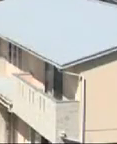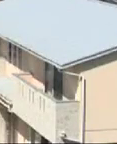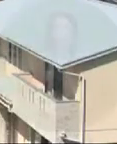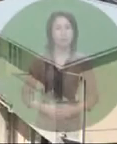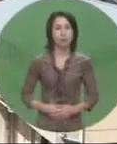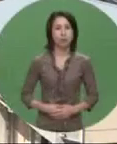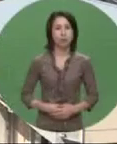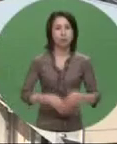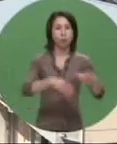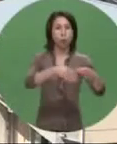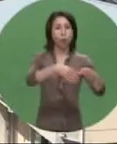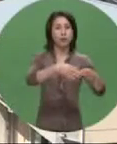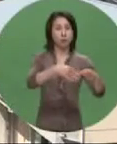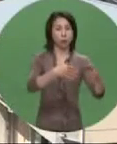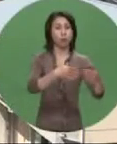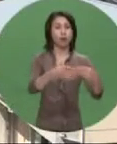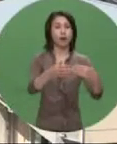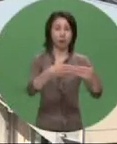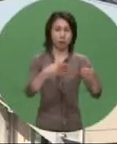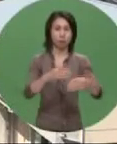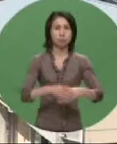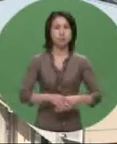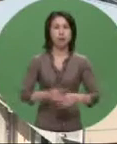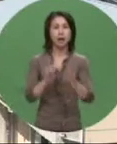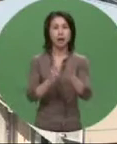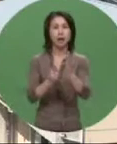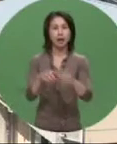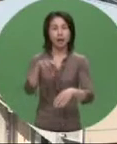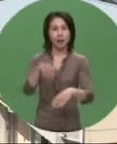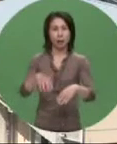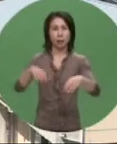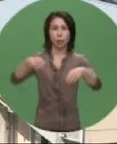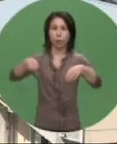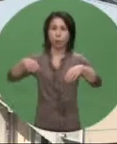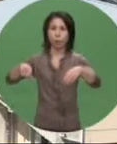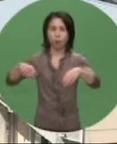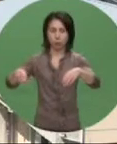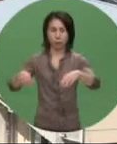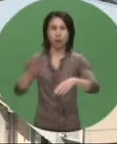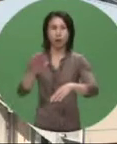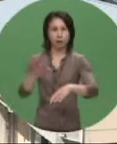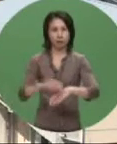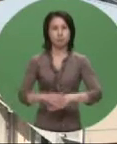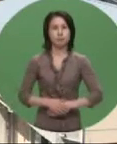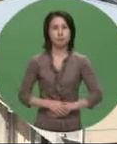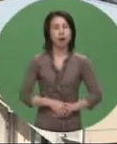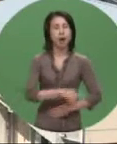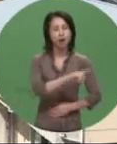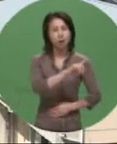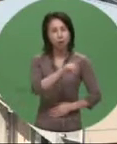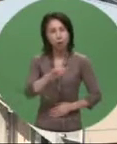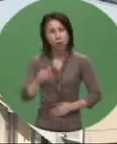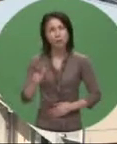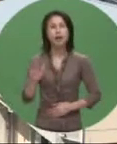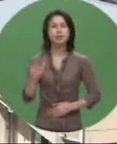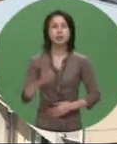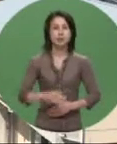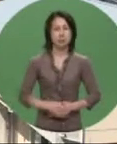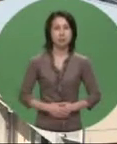この他にもお茶の無料招待や境内での琴の演奏などがあり、盛りだくさんな内容で